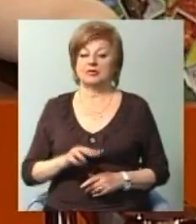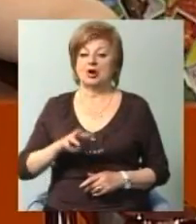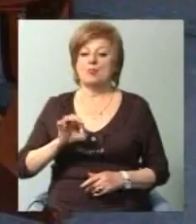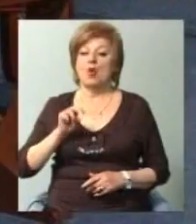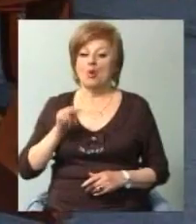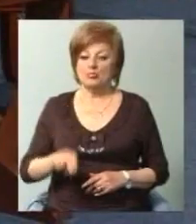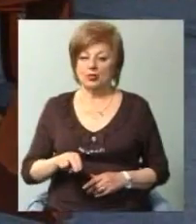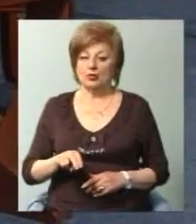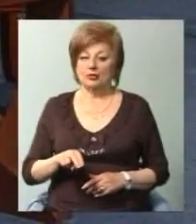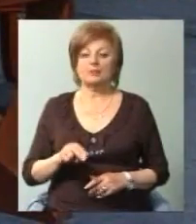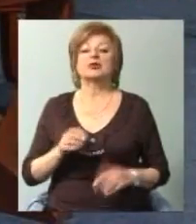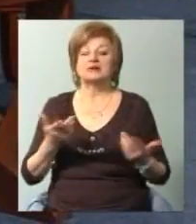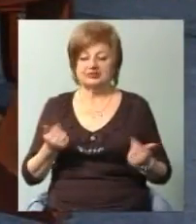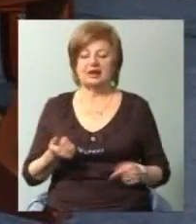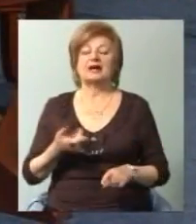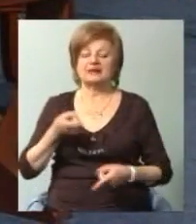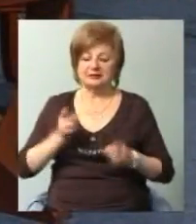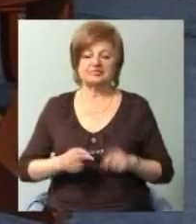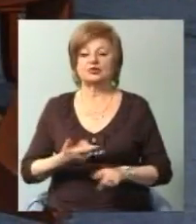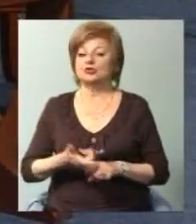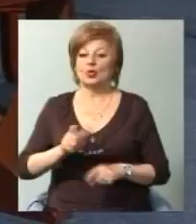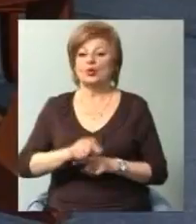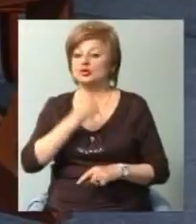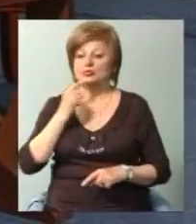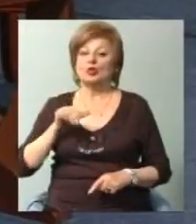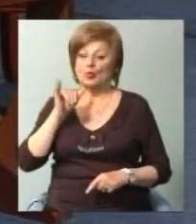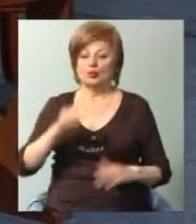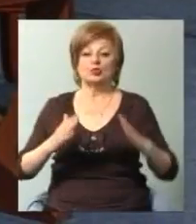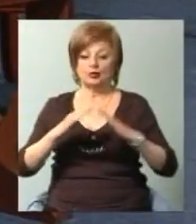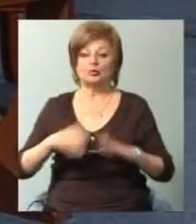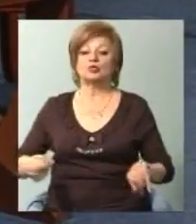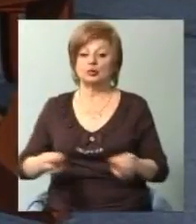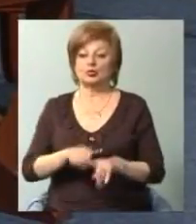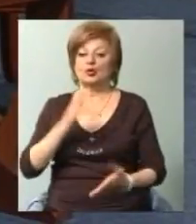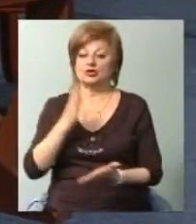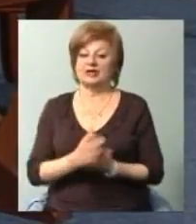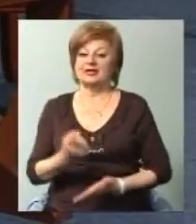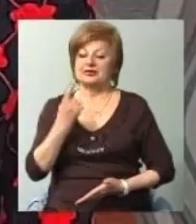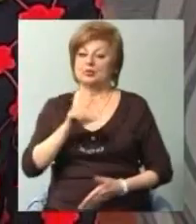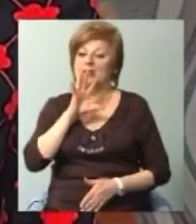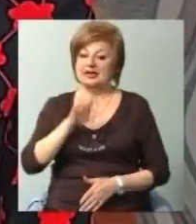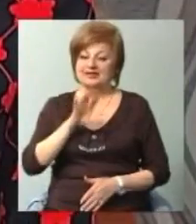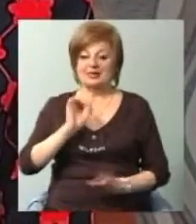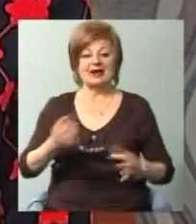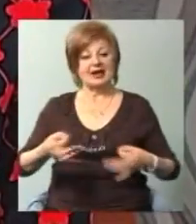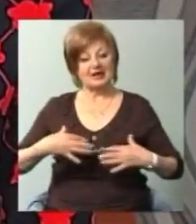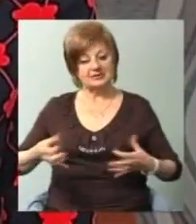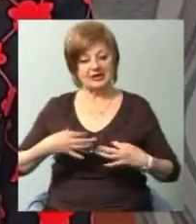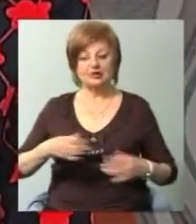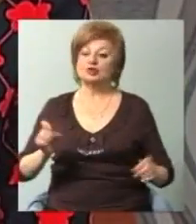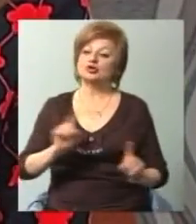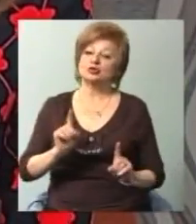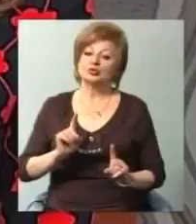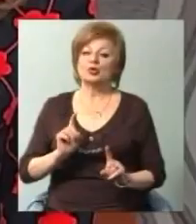мопс. Насправді їх і дуже-дуже багато. Так. Я знаю, що в тебе вдома також живе один з цих улюбленців. Розповідай про нього. Що